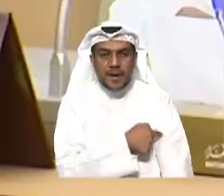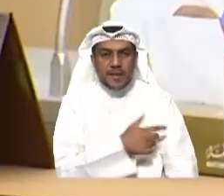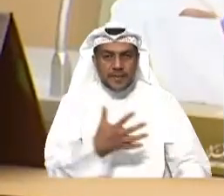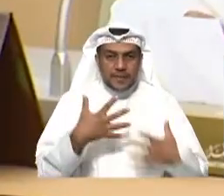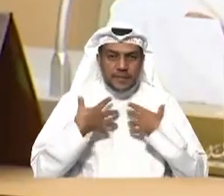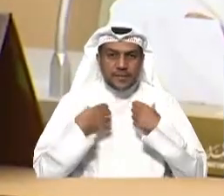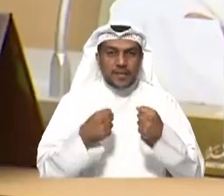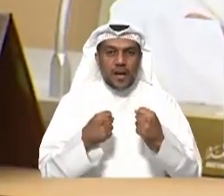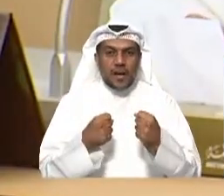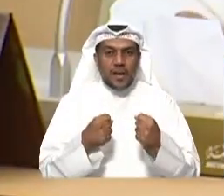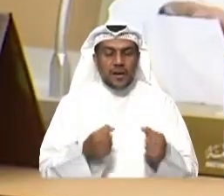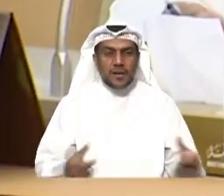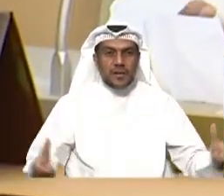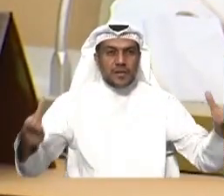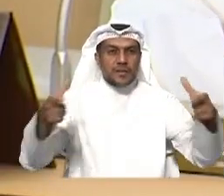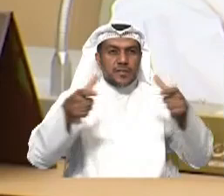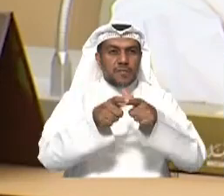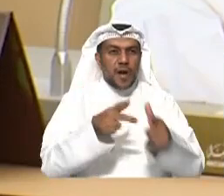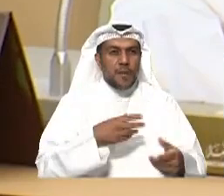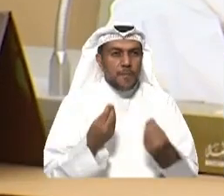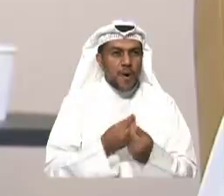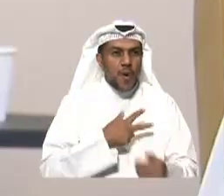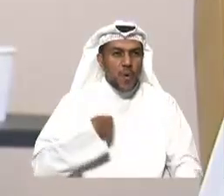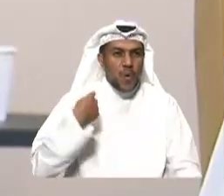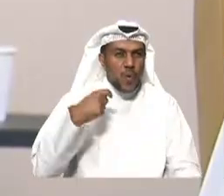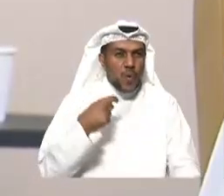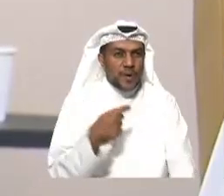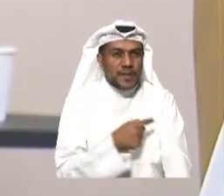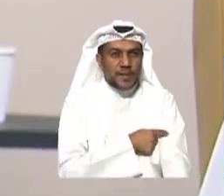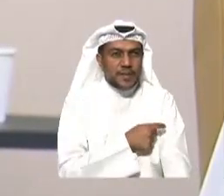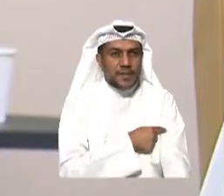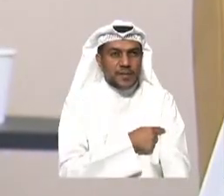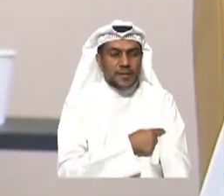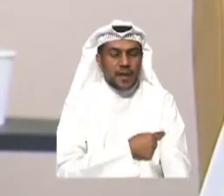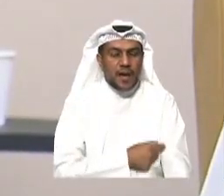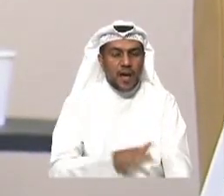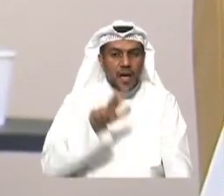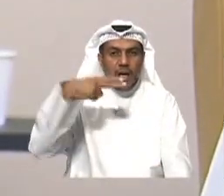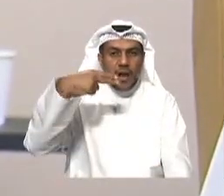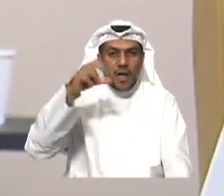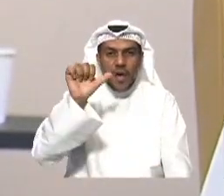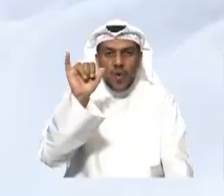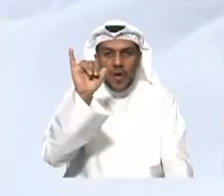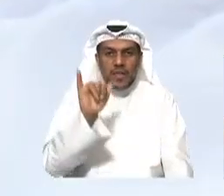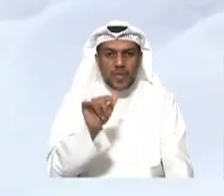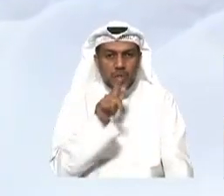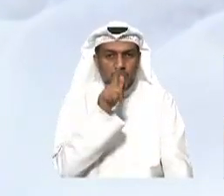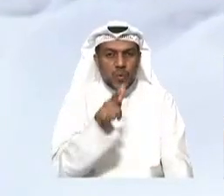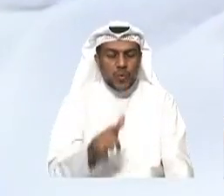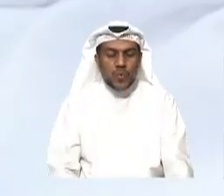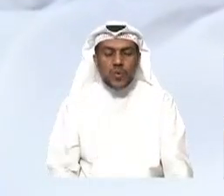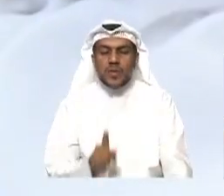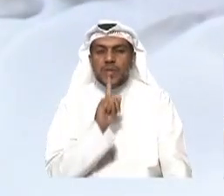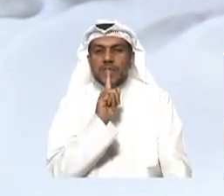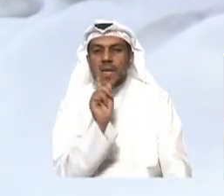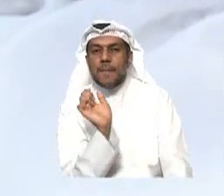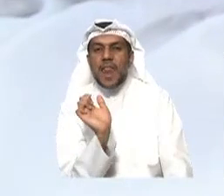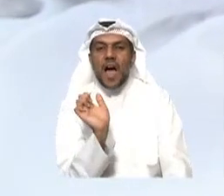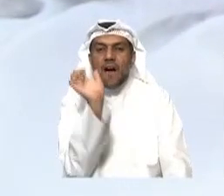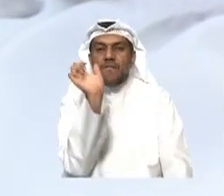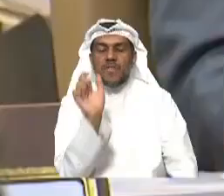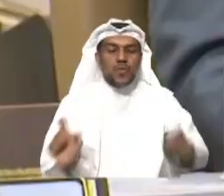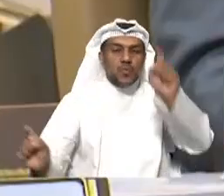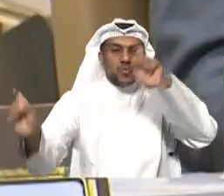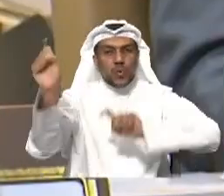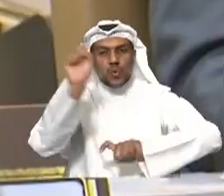البرلمانيه وبحضور وزير الصحه الدكتور احمد العوضي ناقشه اللجنه التامين عافيه ودور وزير الصحه